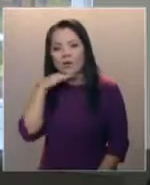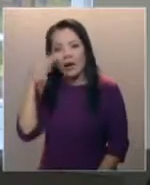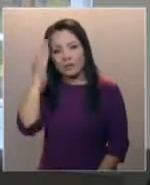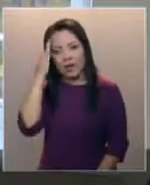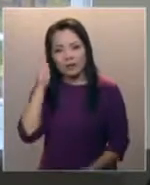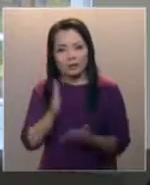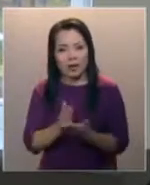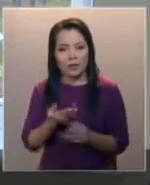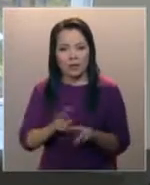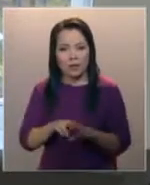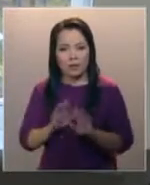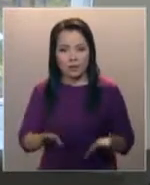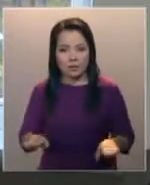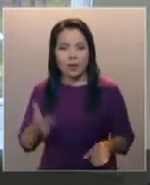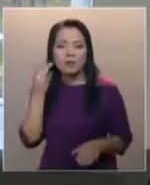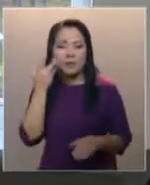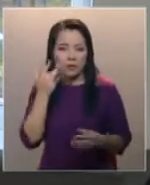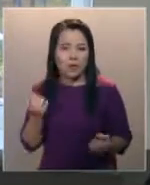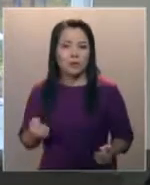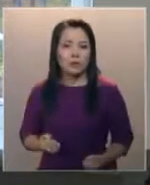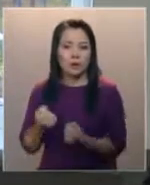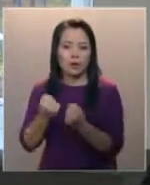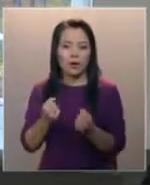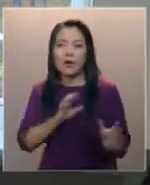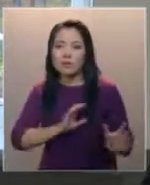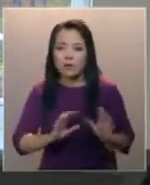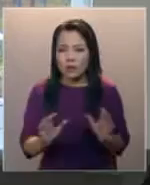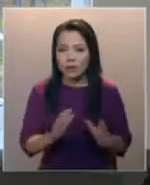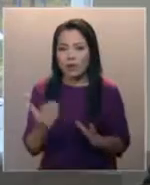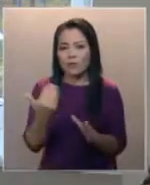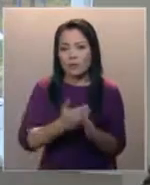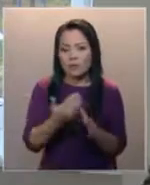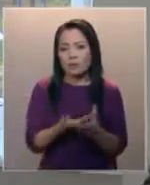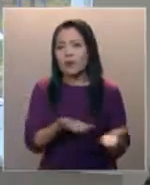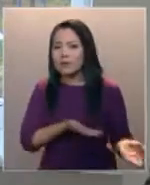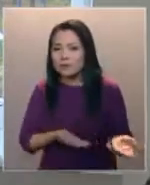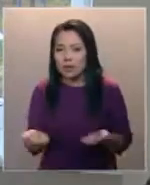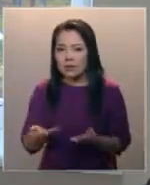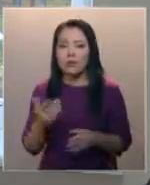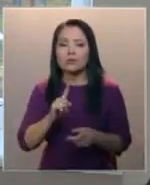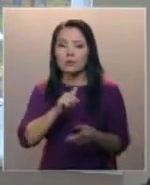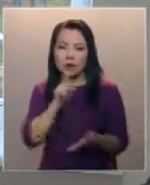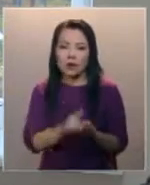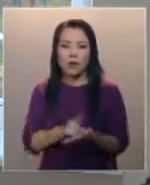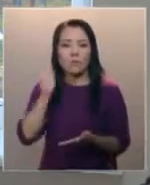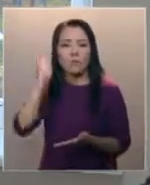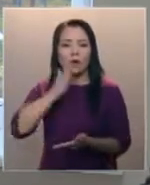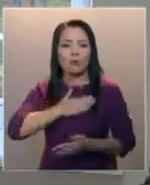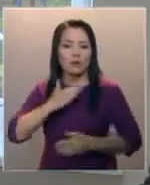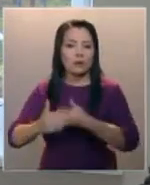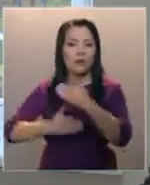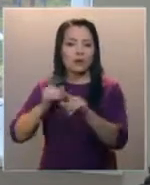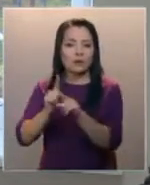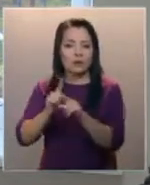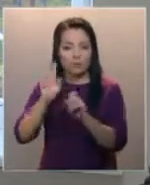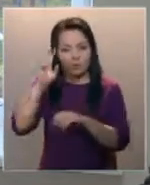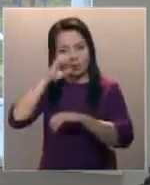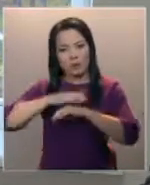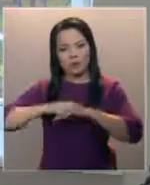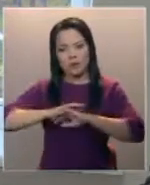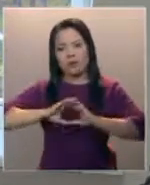бар. Оларды қолдау керек, әлпештеу керек, оларға көмек көрсету керек. Болашақта мүмкін біздің